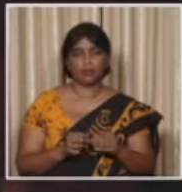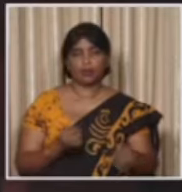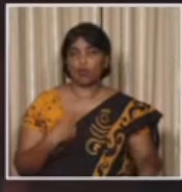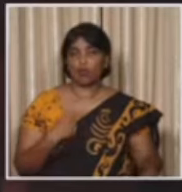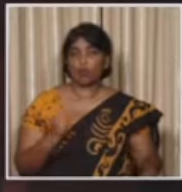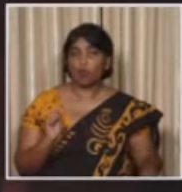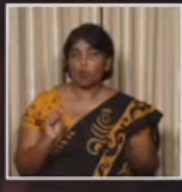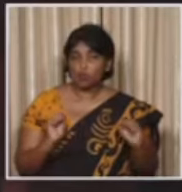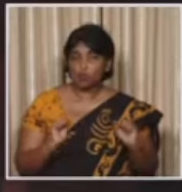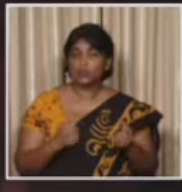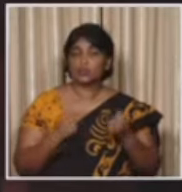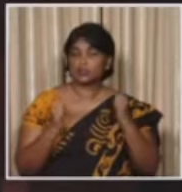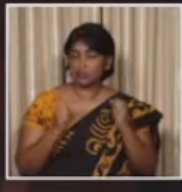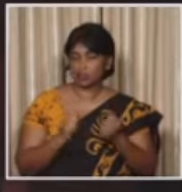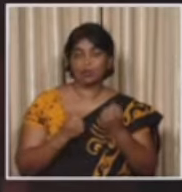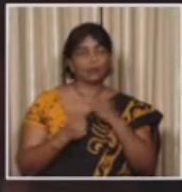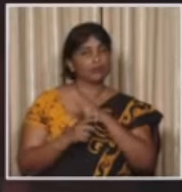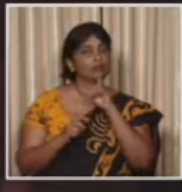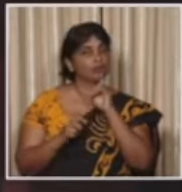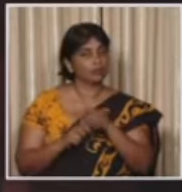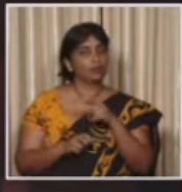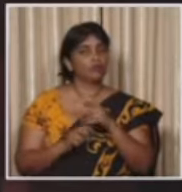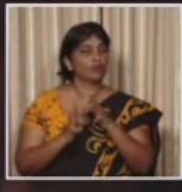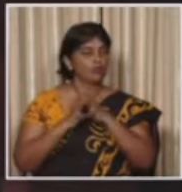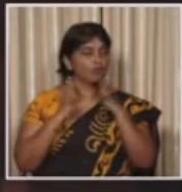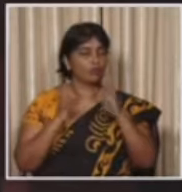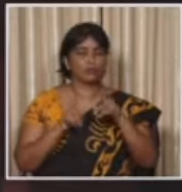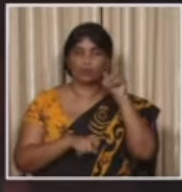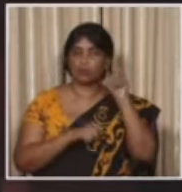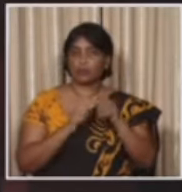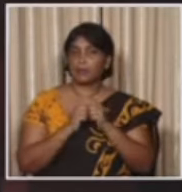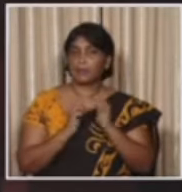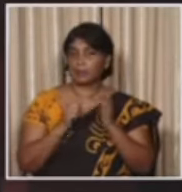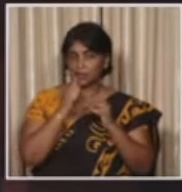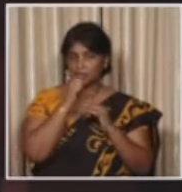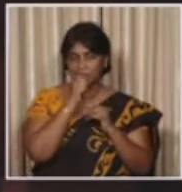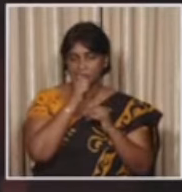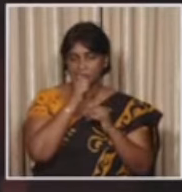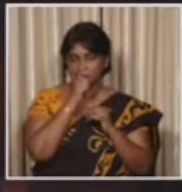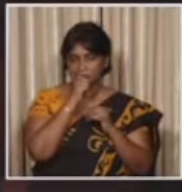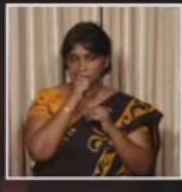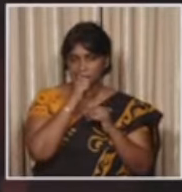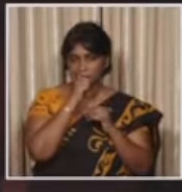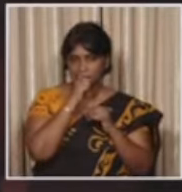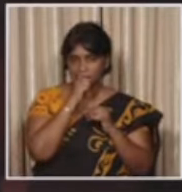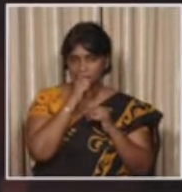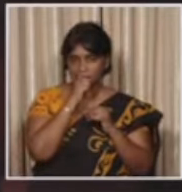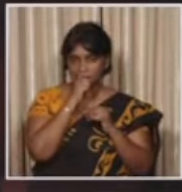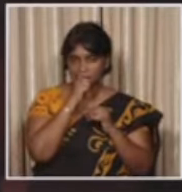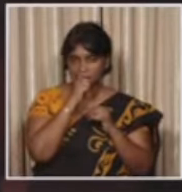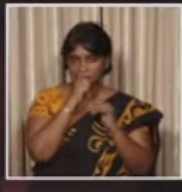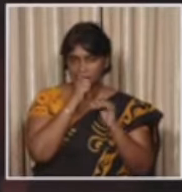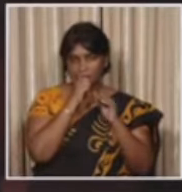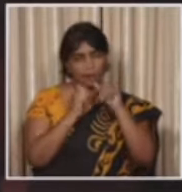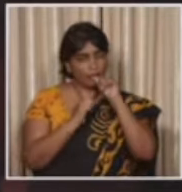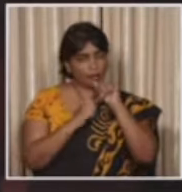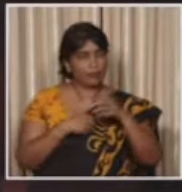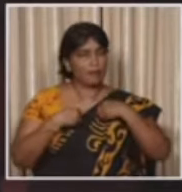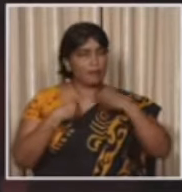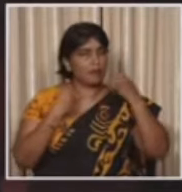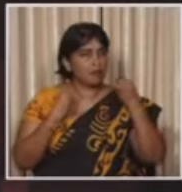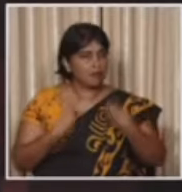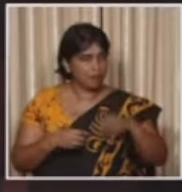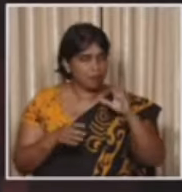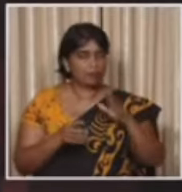බස්නා උත්සාහය තුළ බොහෝ පුද්ගලයෝ ආරම්භයේදී අනිවාර්ය පරාජයකින් අවසන් වනු